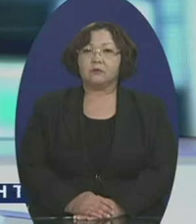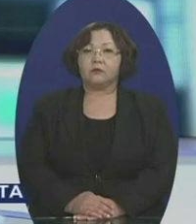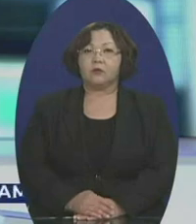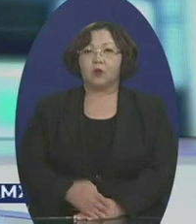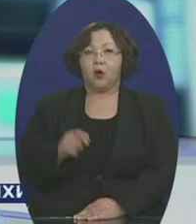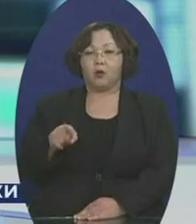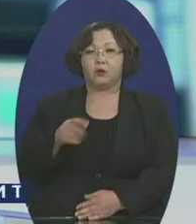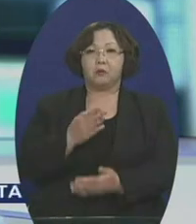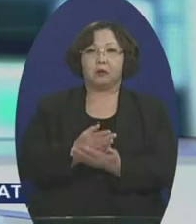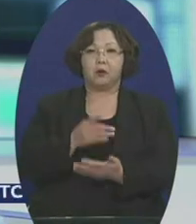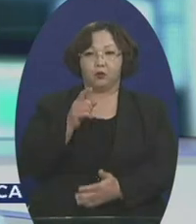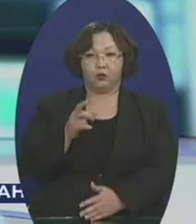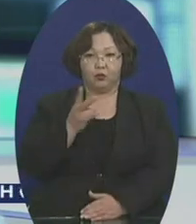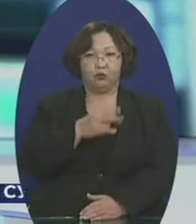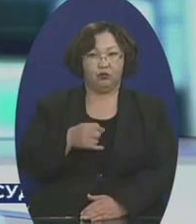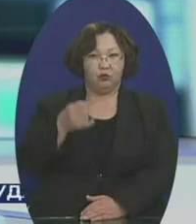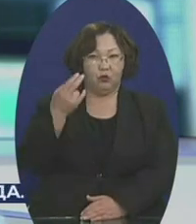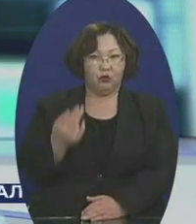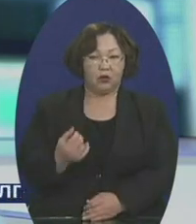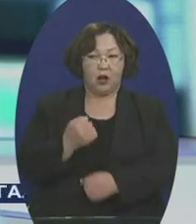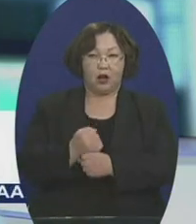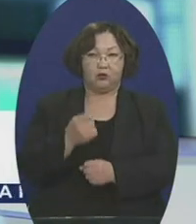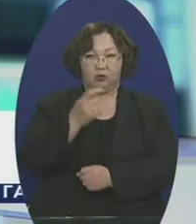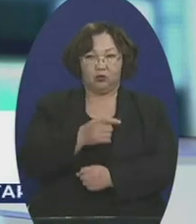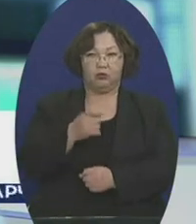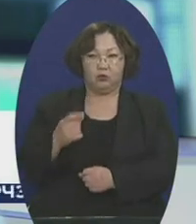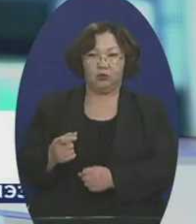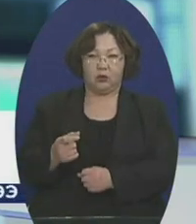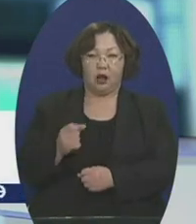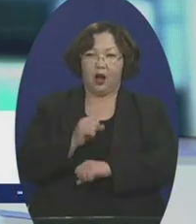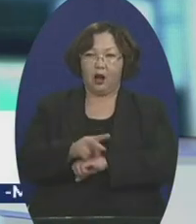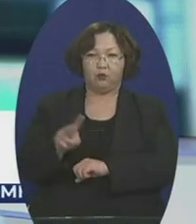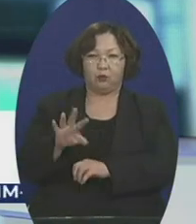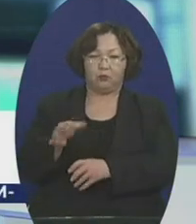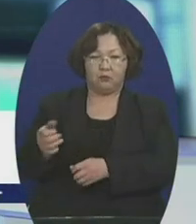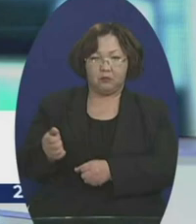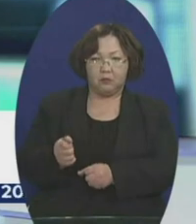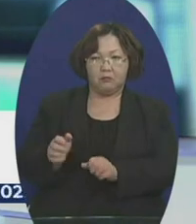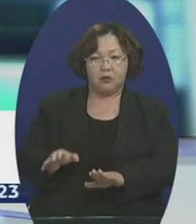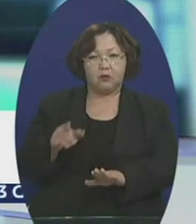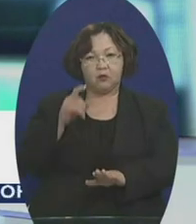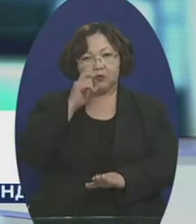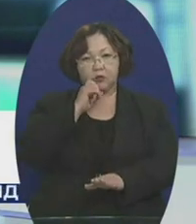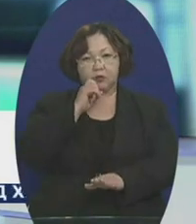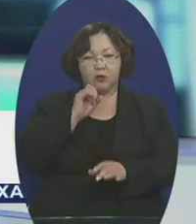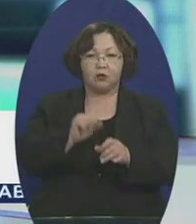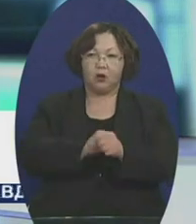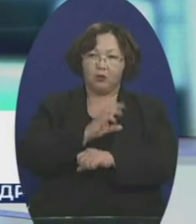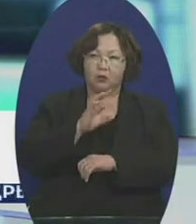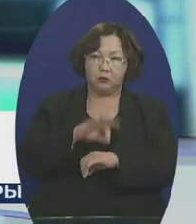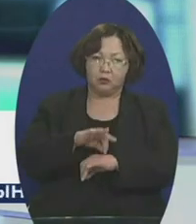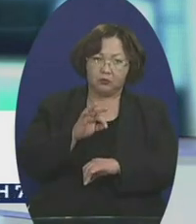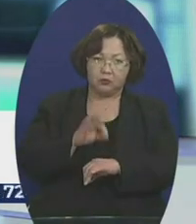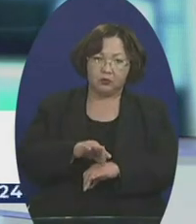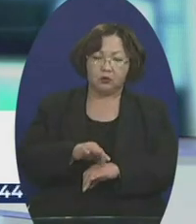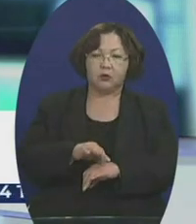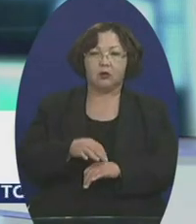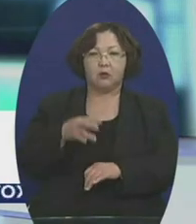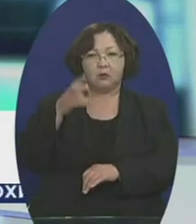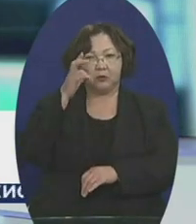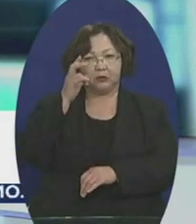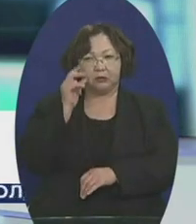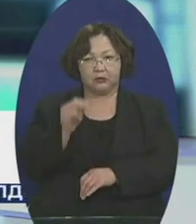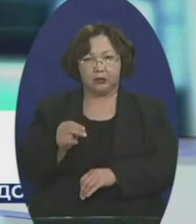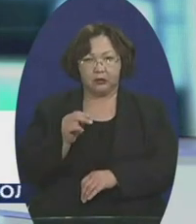Одоо байгаа хүний нөөцөнд тогтоом барих шаардлага олон улсын хэмжээнд тулгарч байна. Цалин хөлс, цар тахал, боловсролын чанар зэрэг олон хүчин зүйлээс